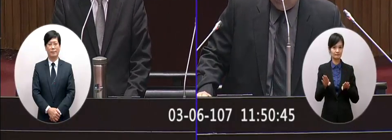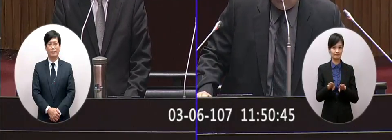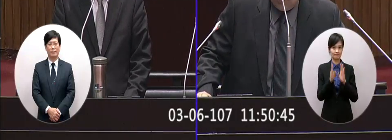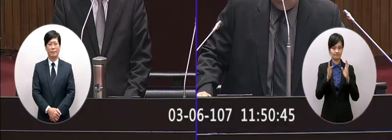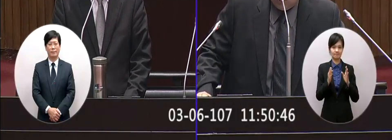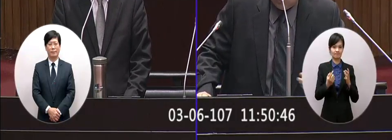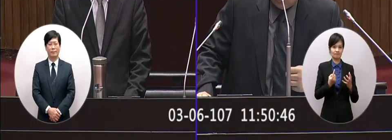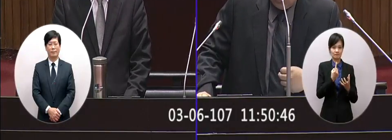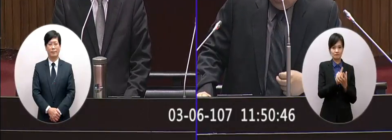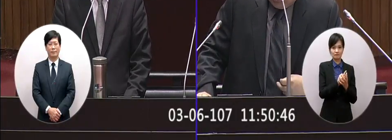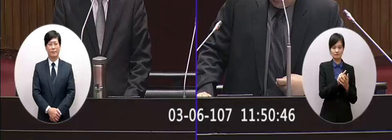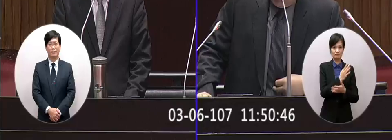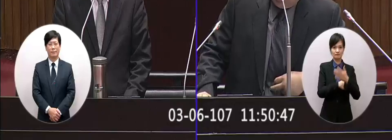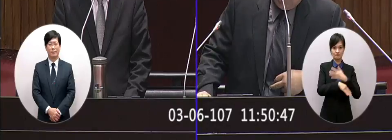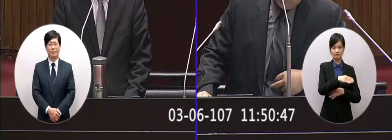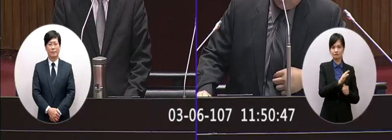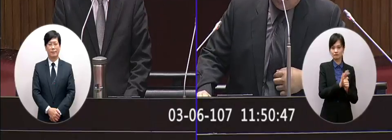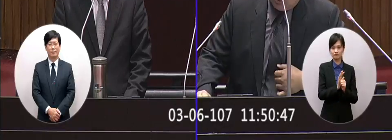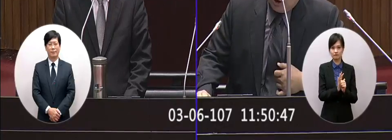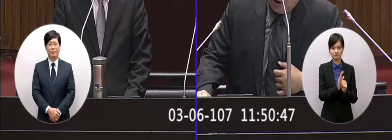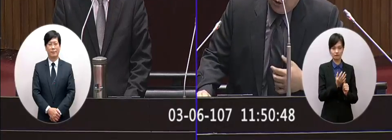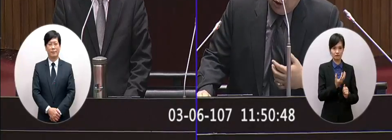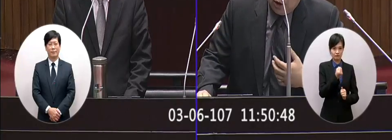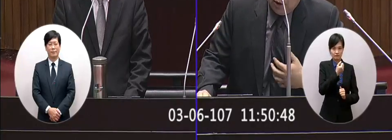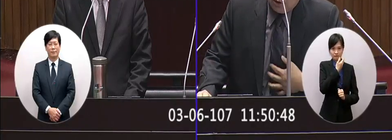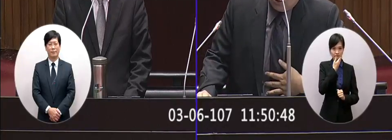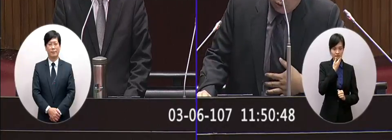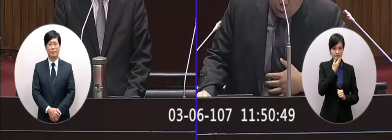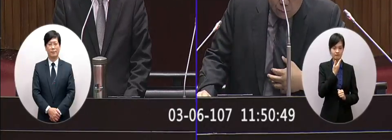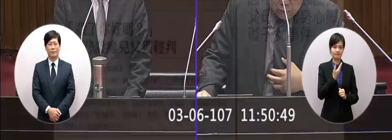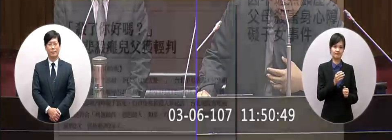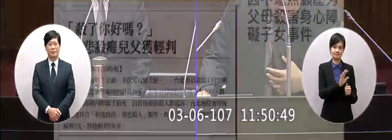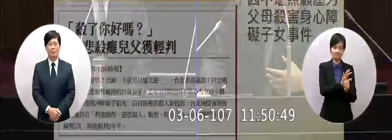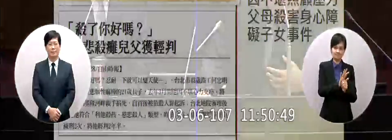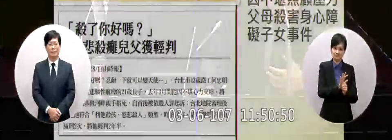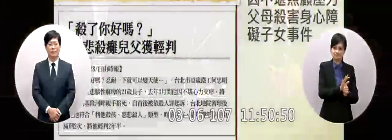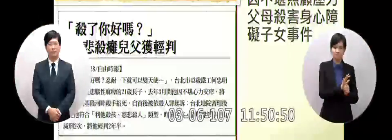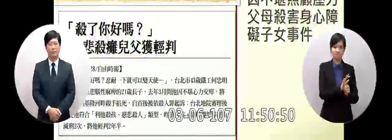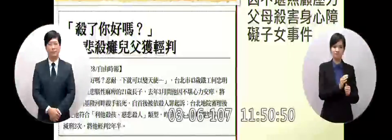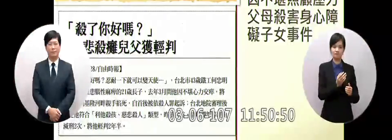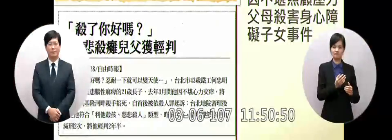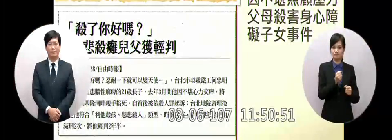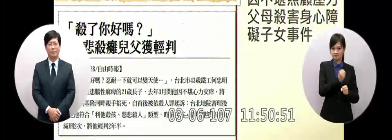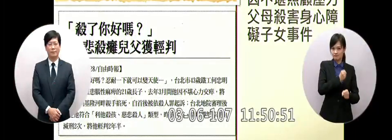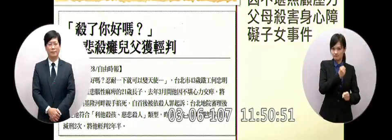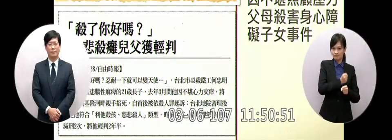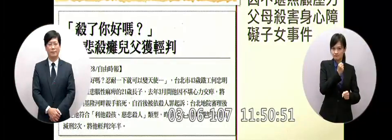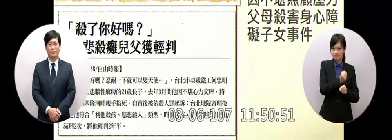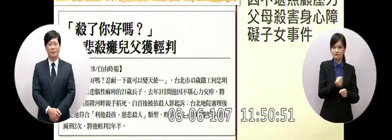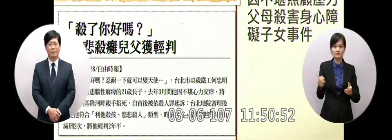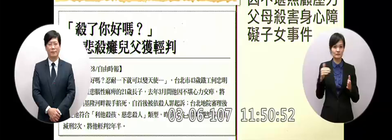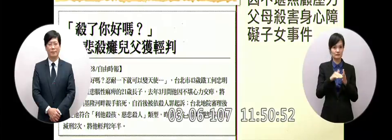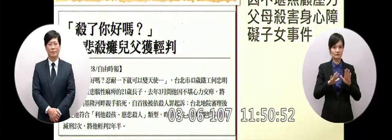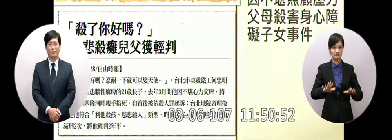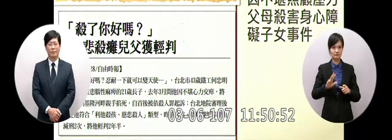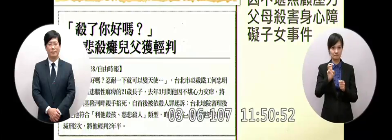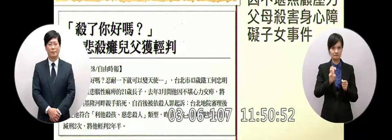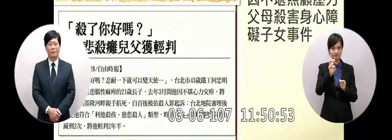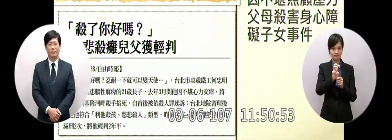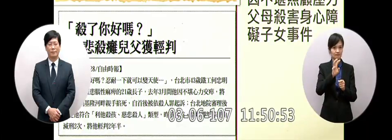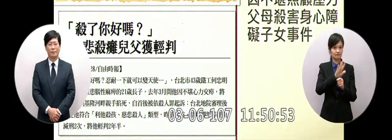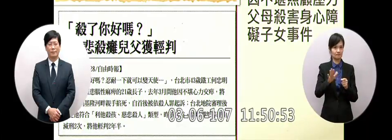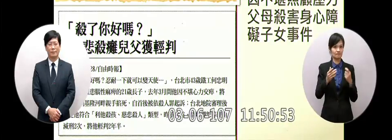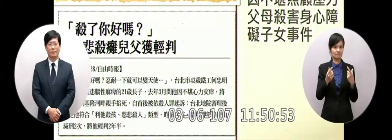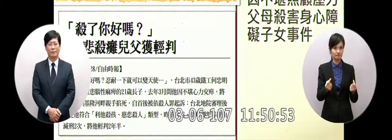心障碍福利服务跟权益维护的领域里面工作。那到今年刚好大概30年的时间